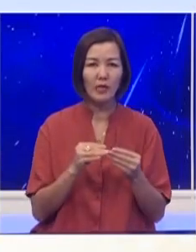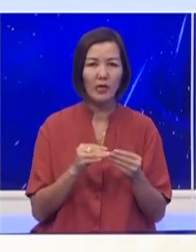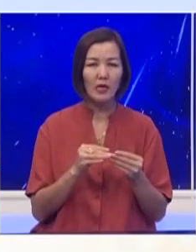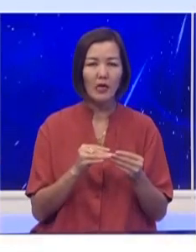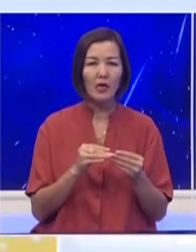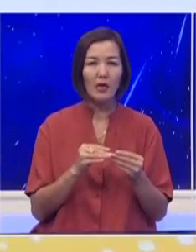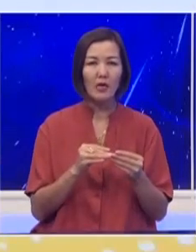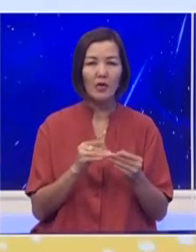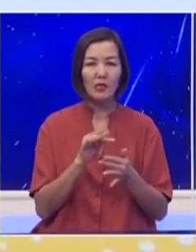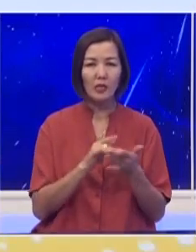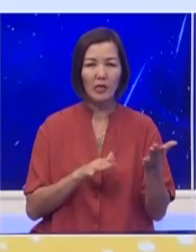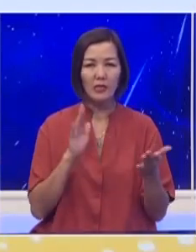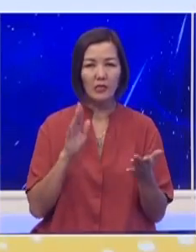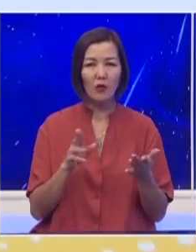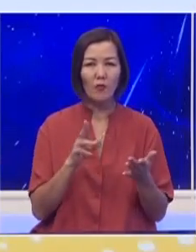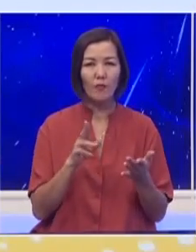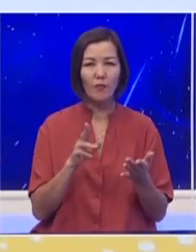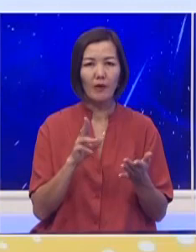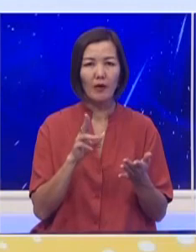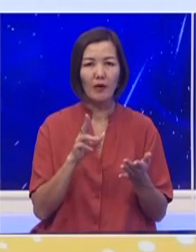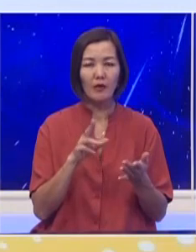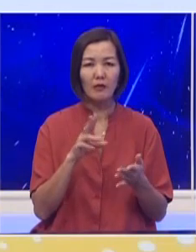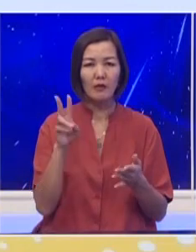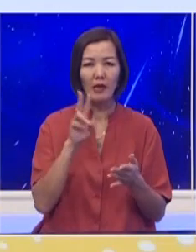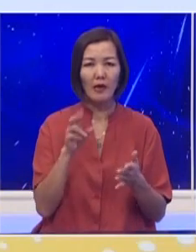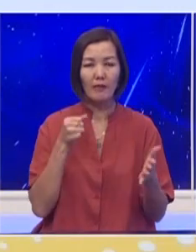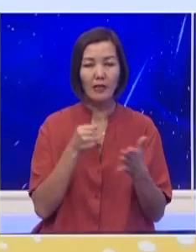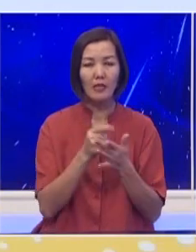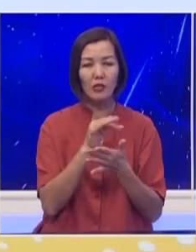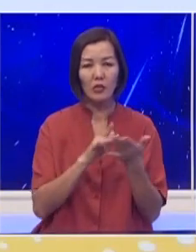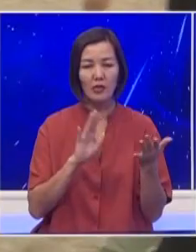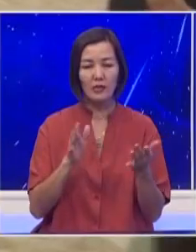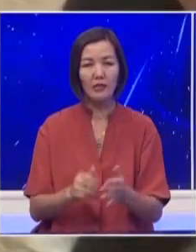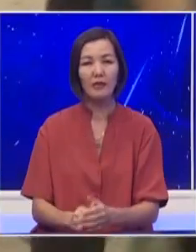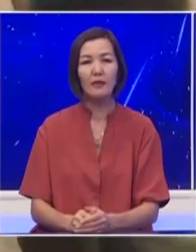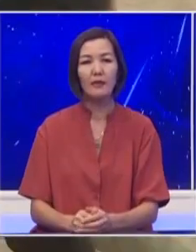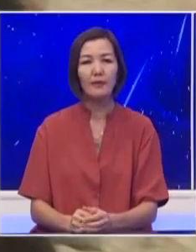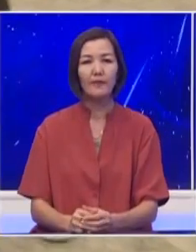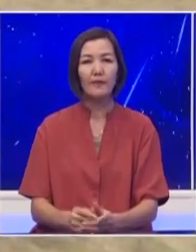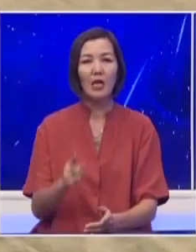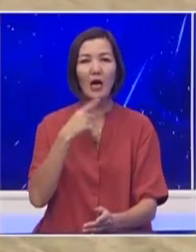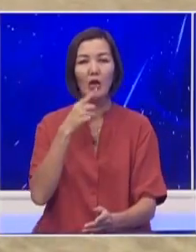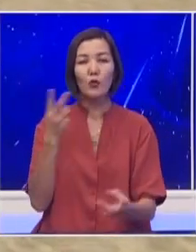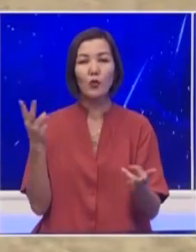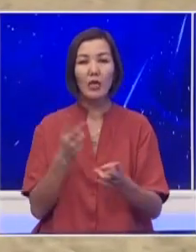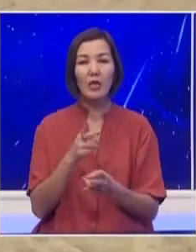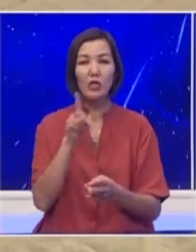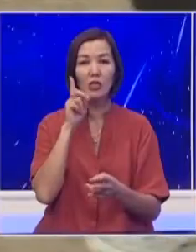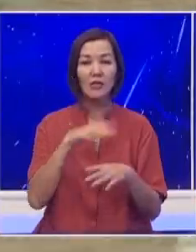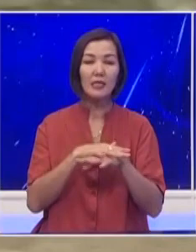төңірегінде жалғасын тауып, анау қараша айына дейін жалғасатын шаралымыздың бірі. Айта кетейік, жасыл ел